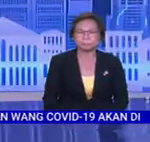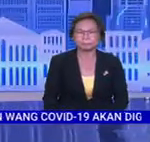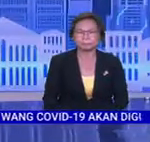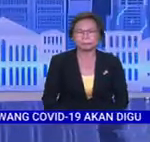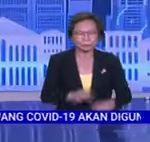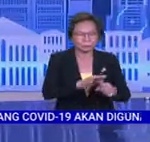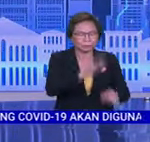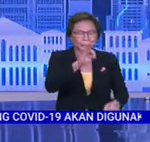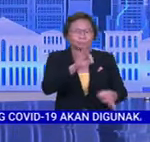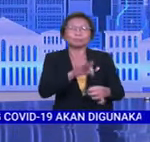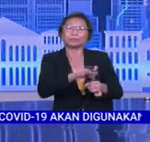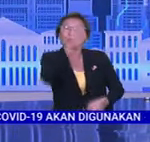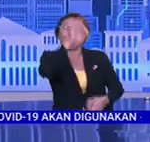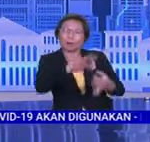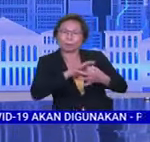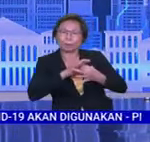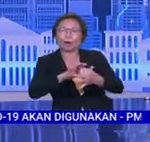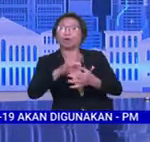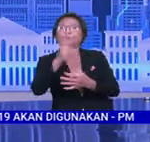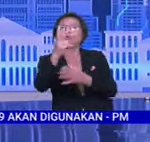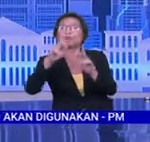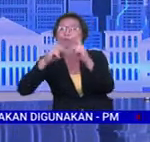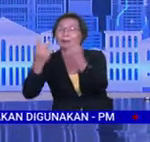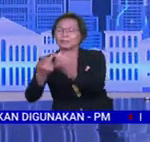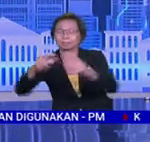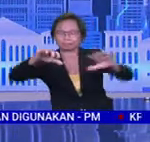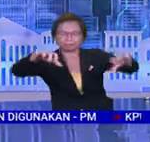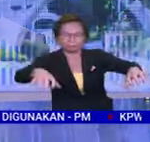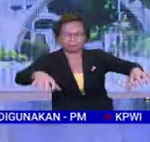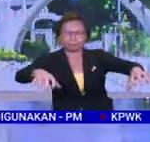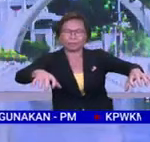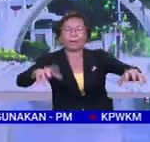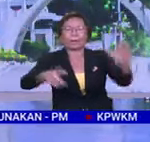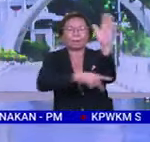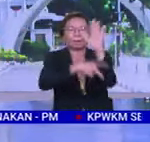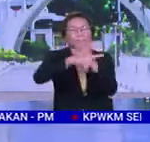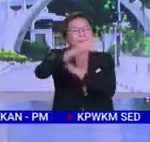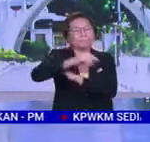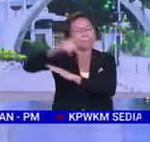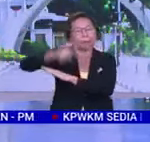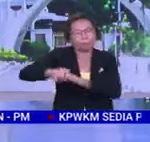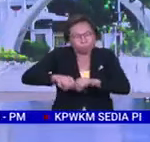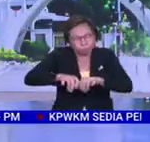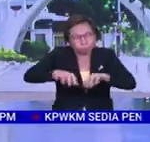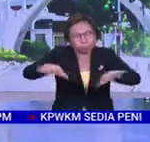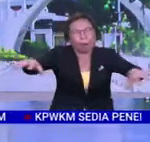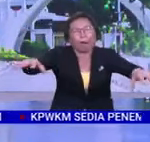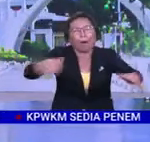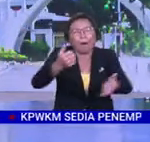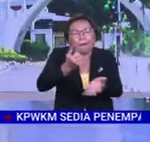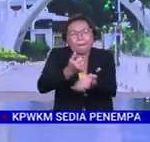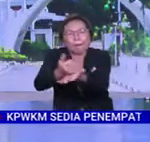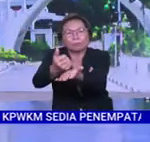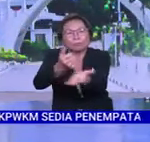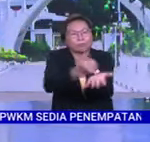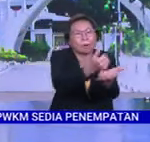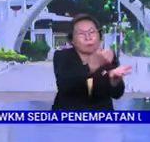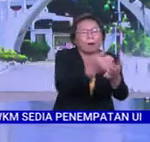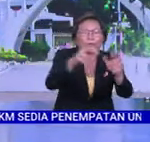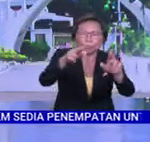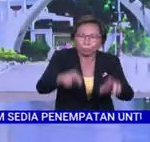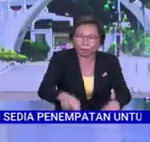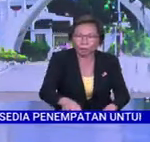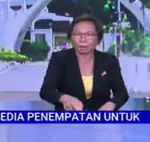atas semangat kerjasama bipartisan di Parlimen dan keperluan memperluas bentuk-bentuk bantuan kepada